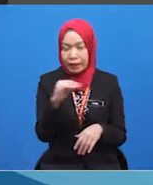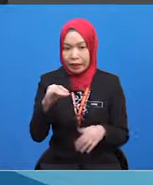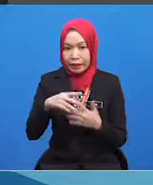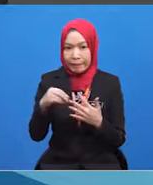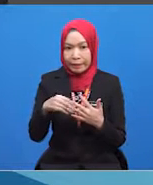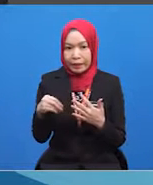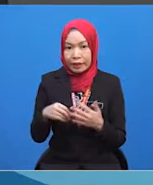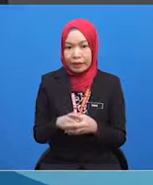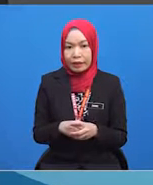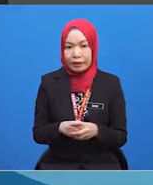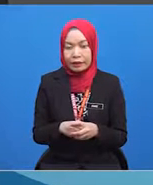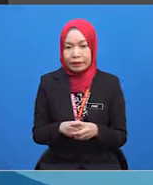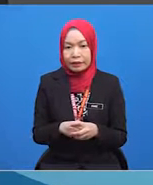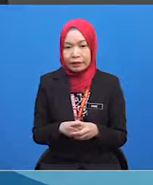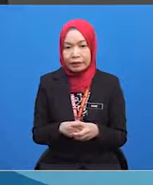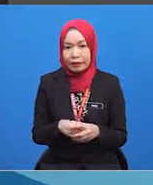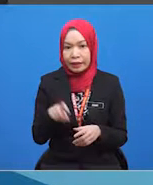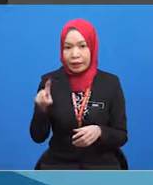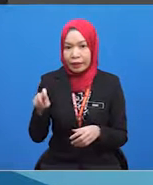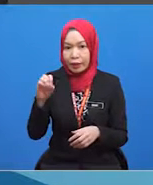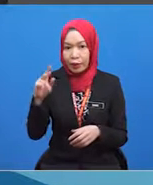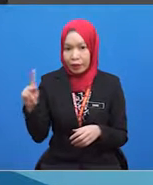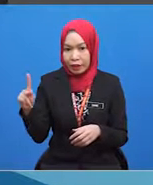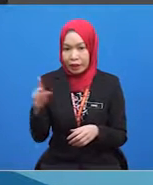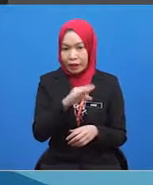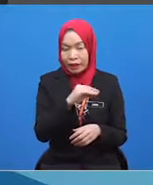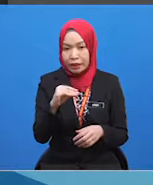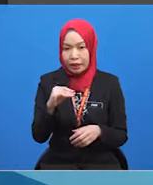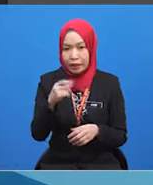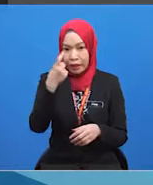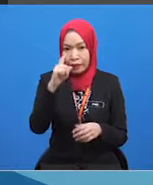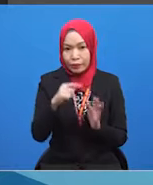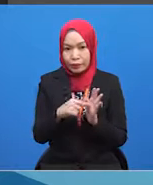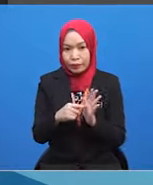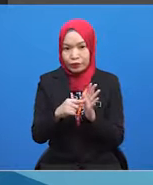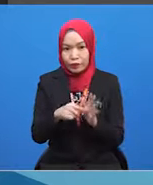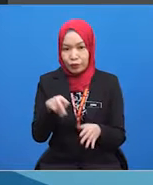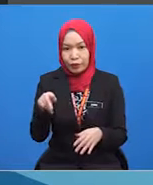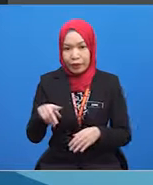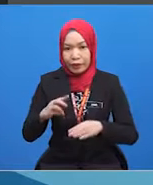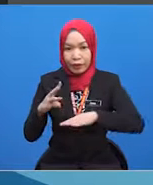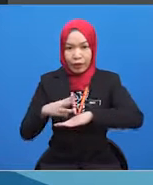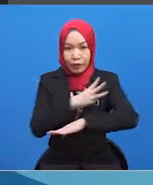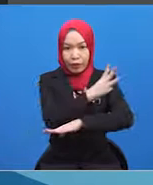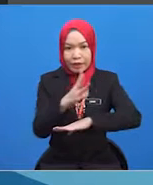dan klik OK bagi memunculkan kawasan imej yang ditrace.